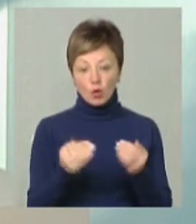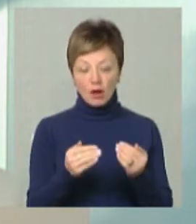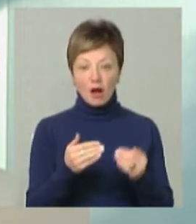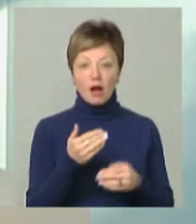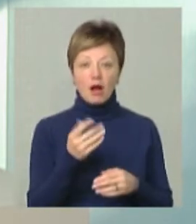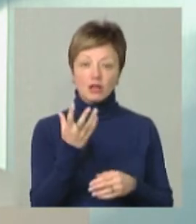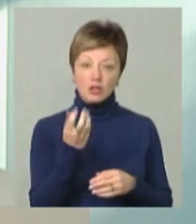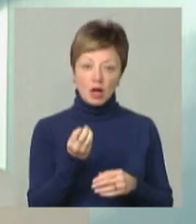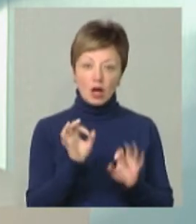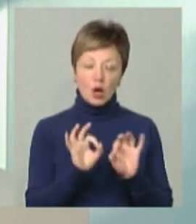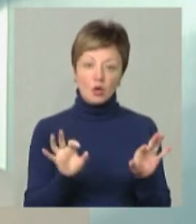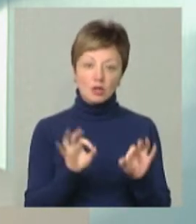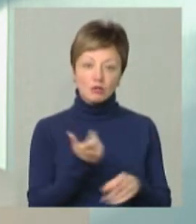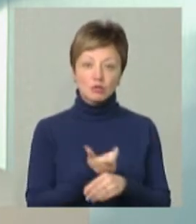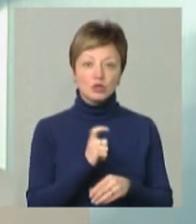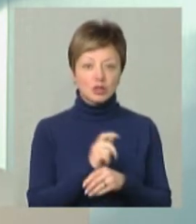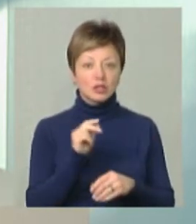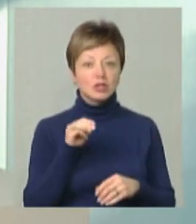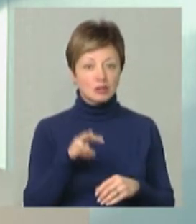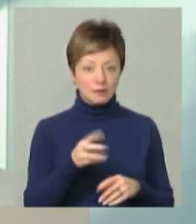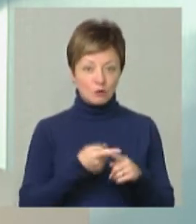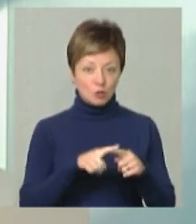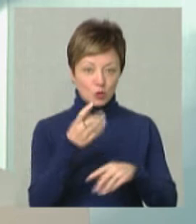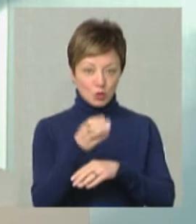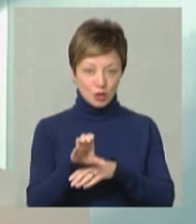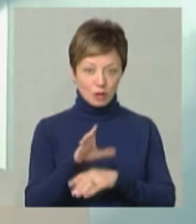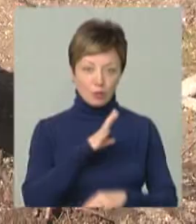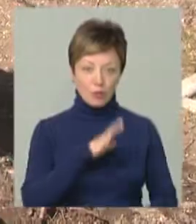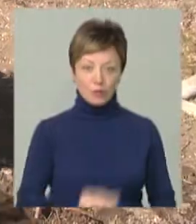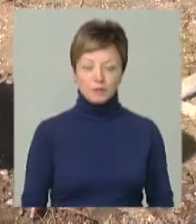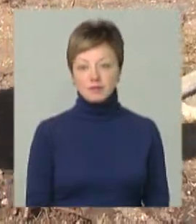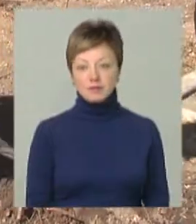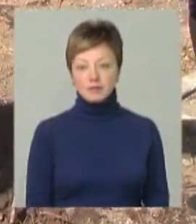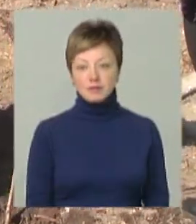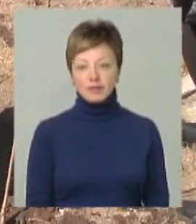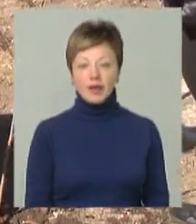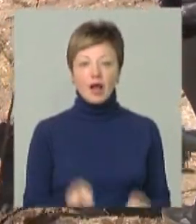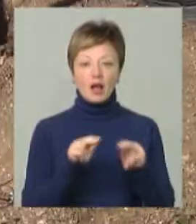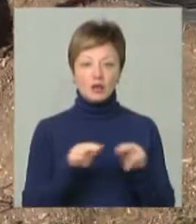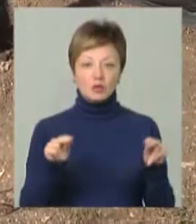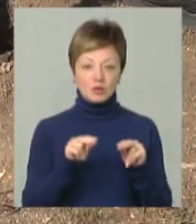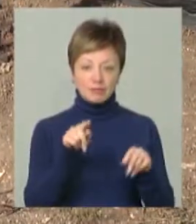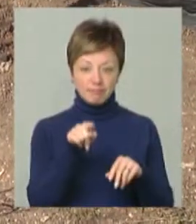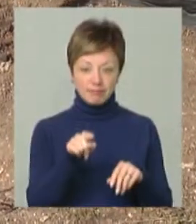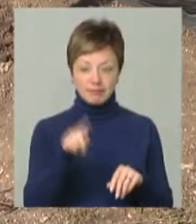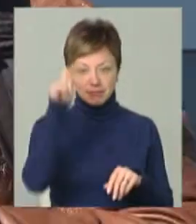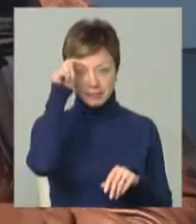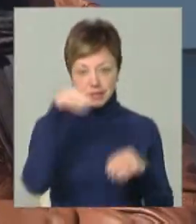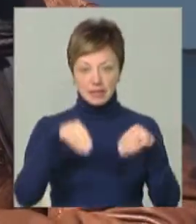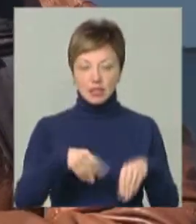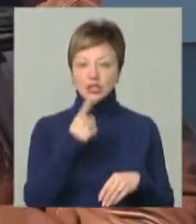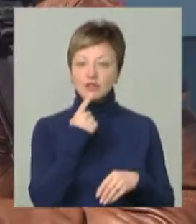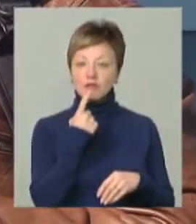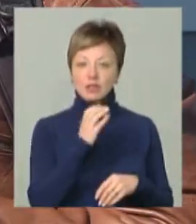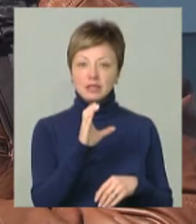ви ще розкажете більше, ніж у цьому сюжеті було. Доцент Сергій Скрипник садить червону сакуру.